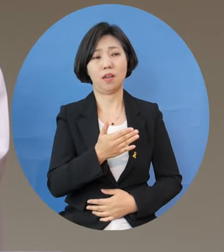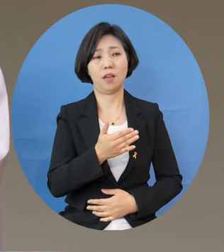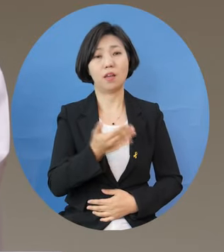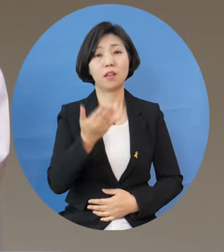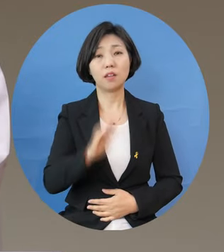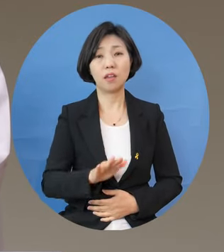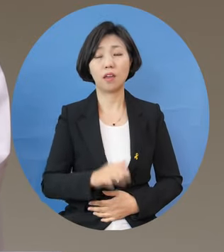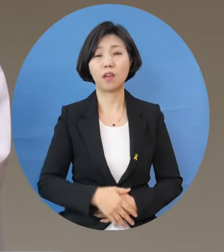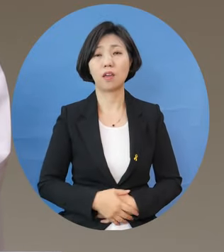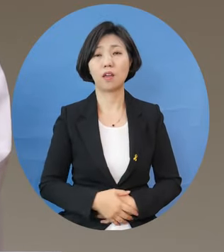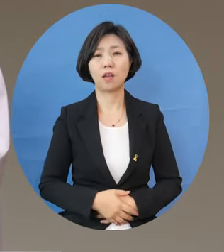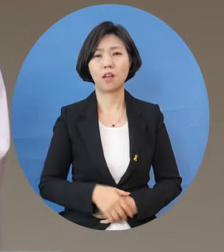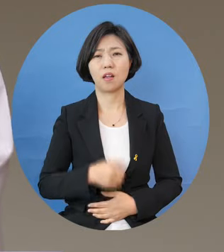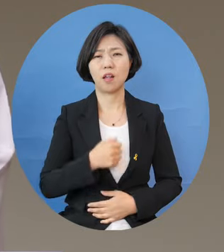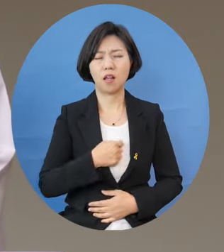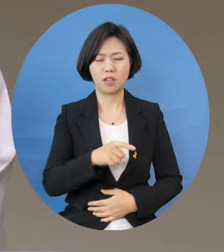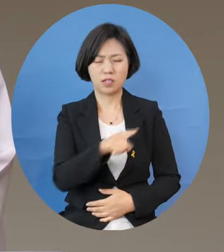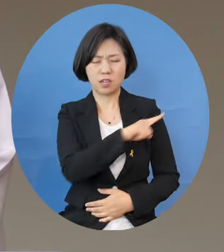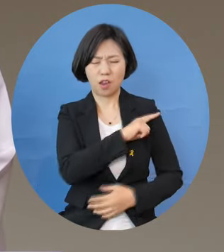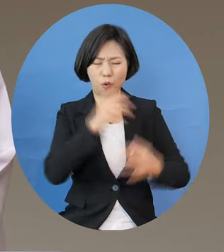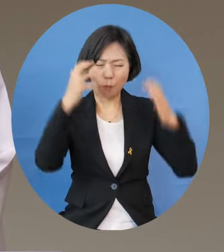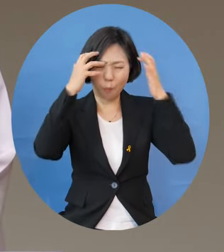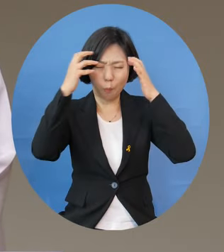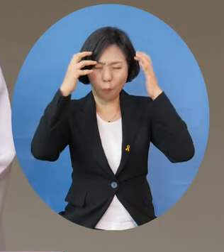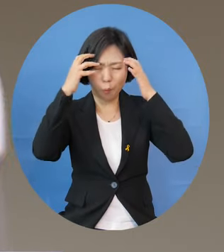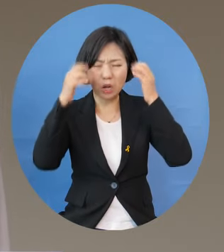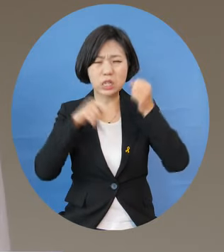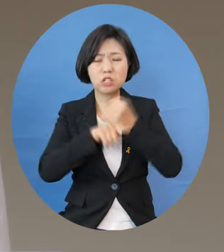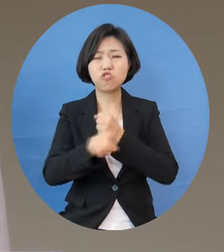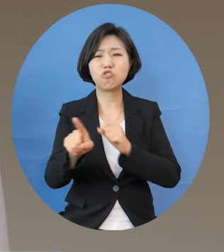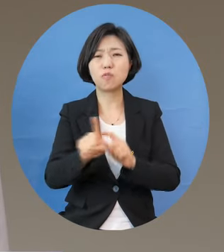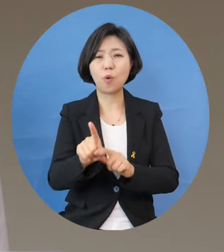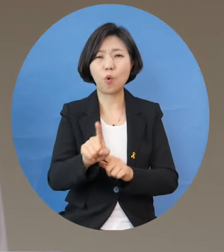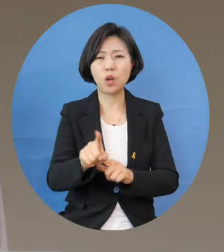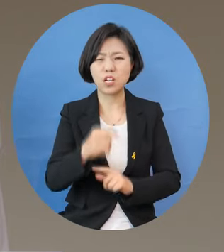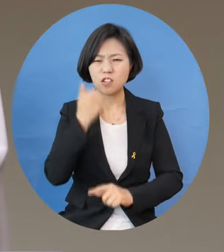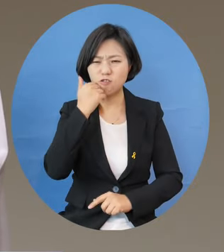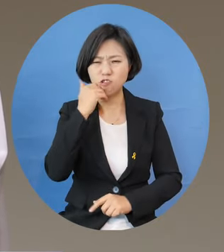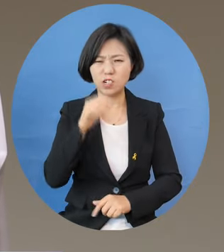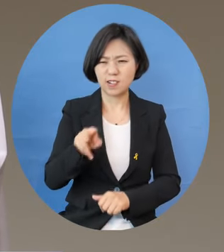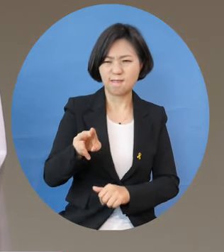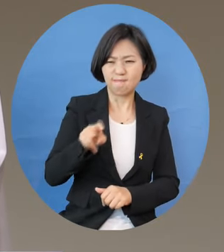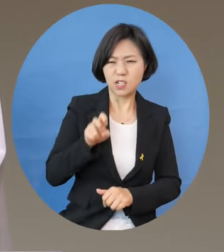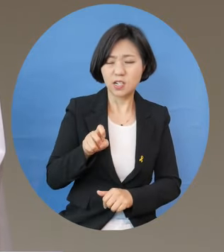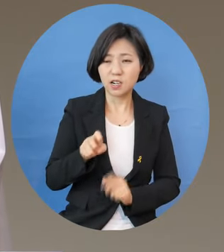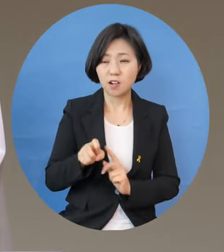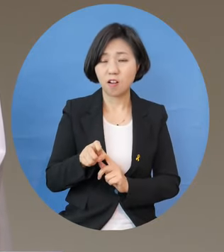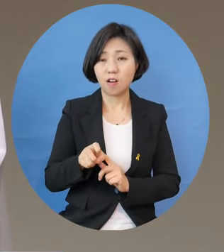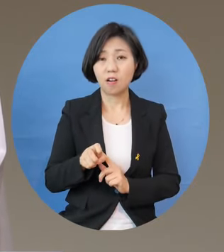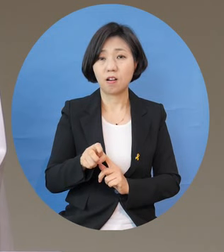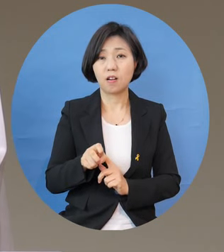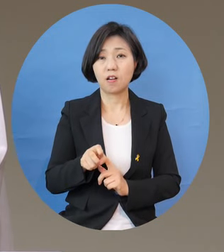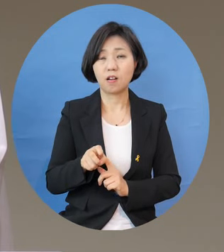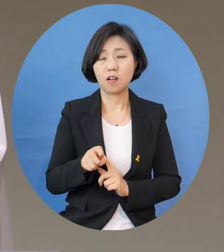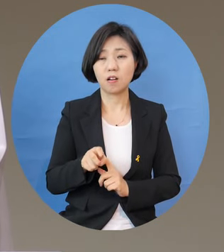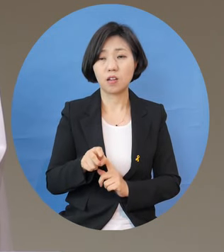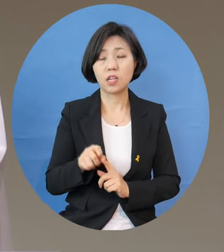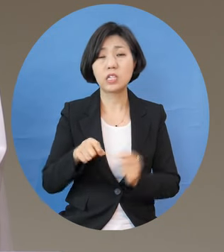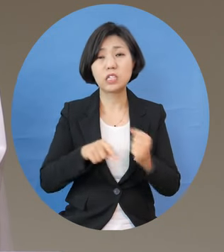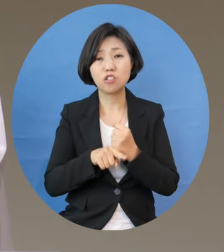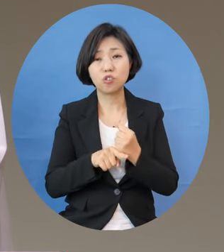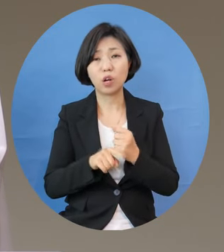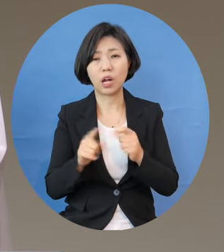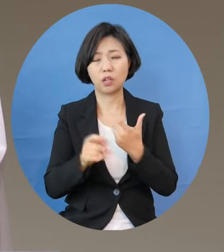지금 자기가 제일 괴로워하는 요인이야? 누구를 막 죽이고 싶어 미운 게 원인이냐?